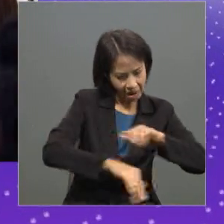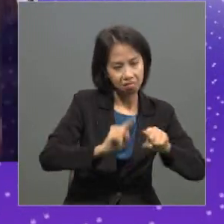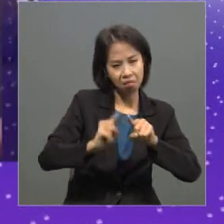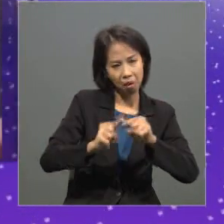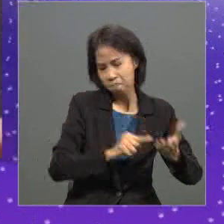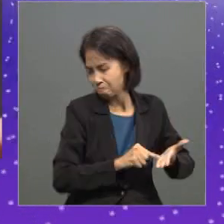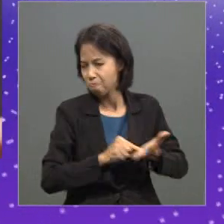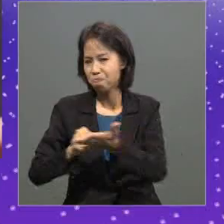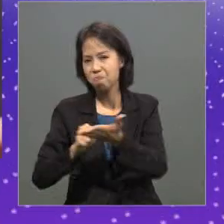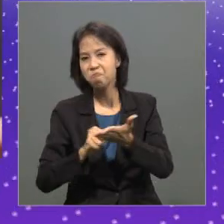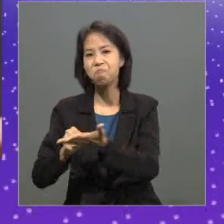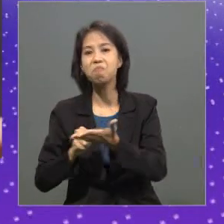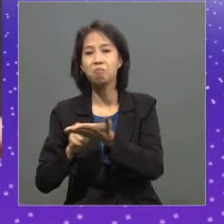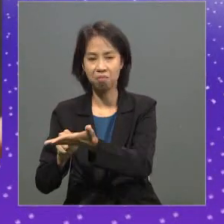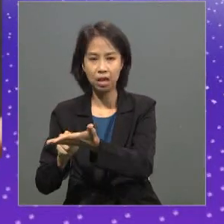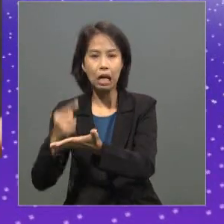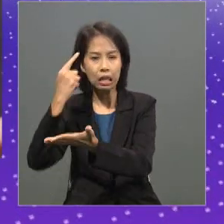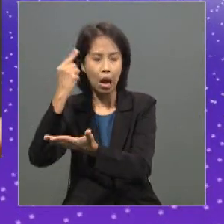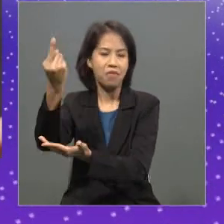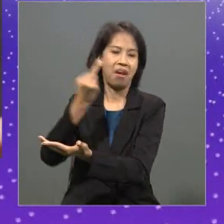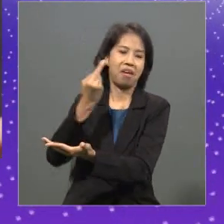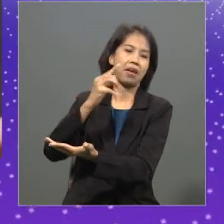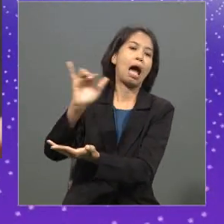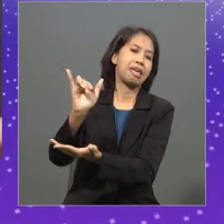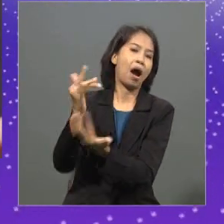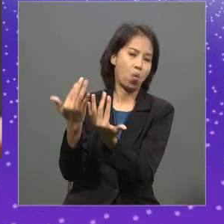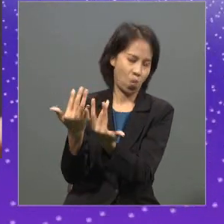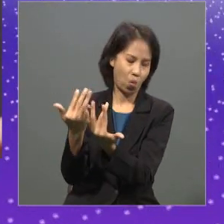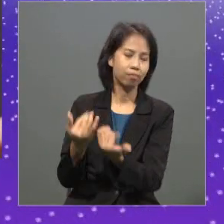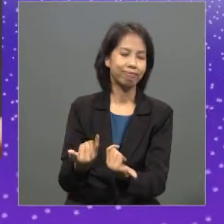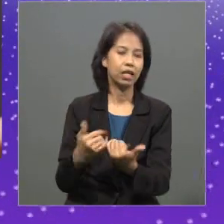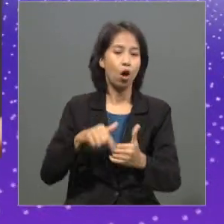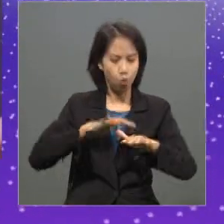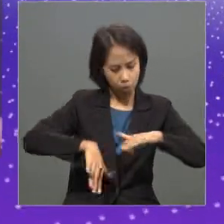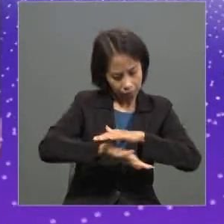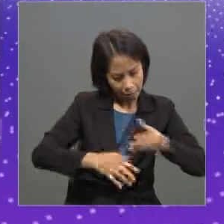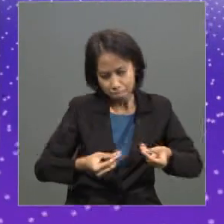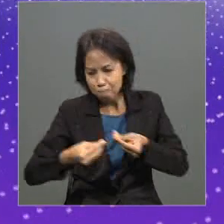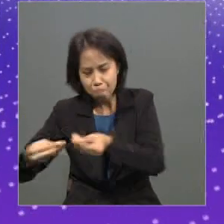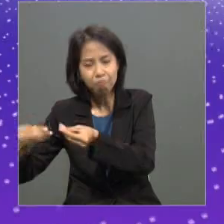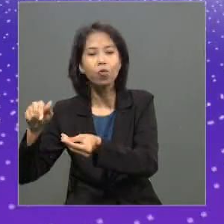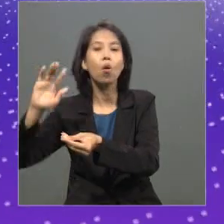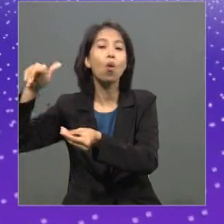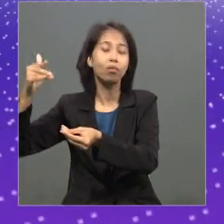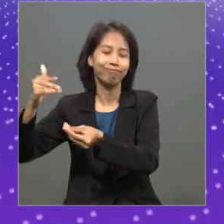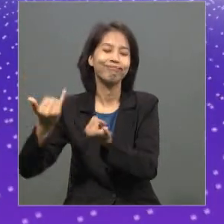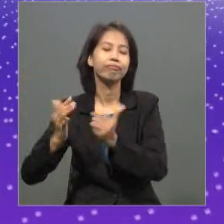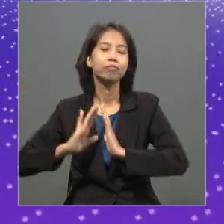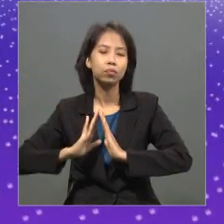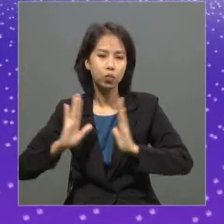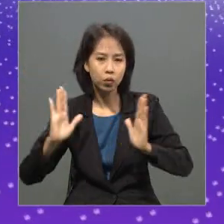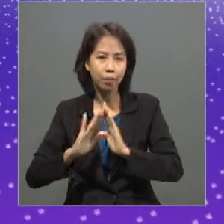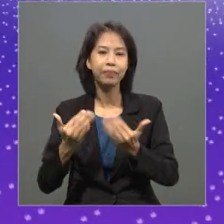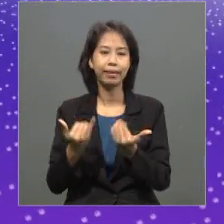ยุติธรรมก่อนที่จะด่วนตัดสินกันนะครับขอบคุณครับค่ะอันนี้ก็เป็นการชี้แจงในเพจ Facebook